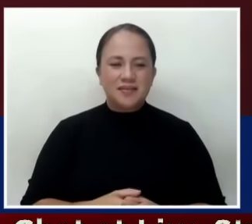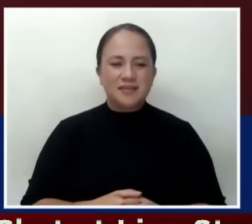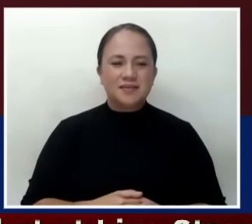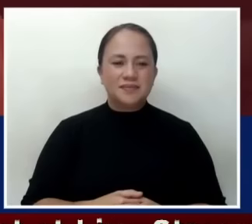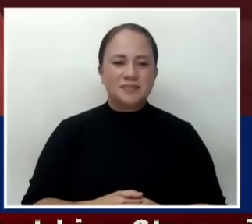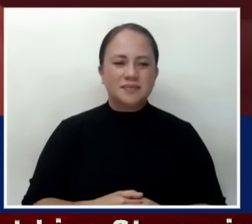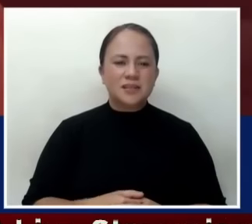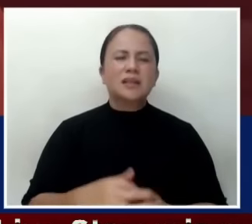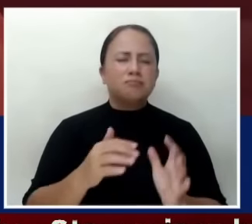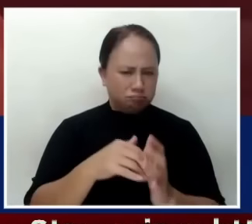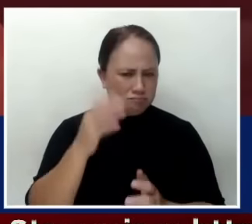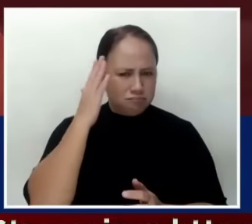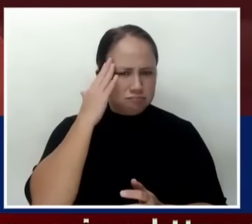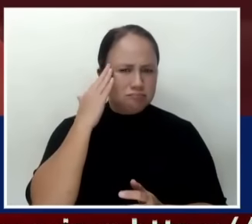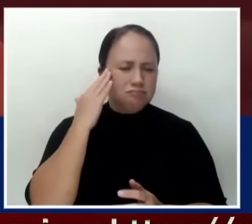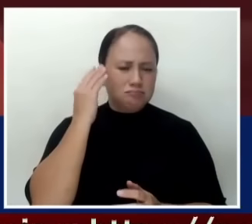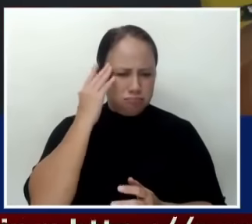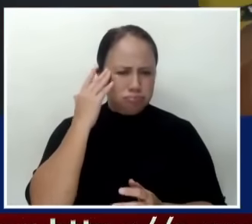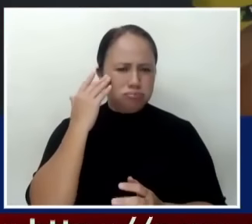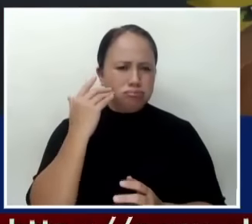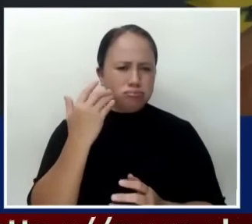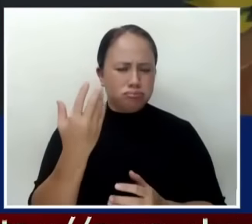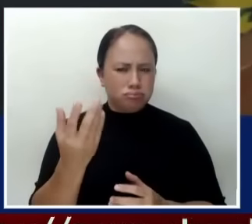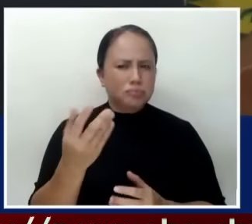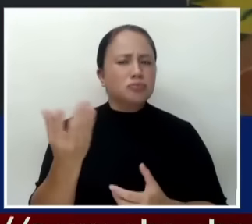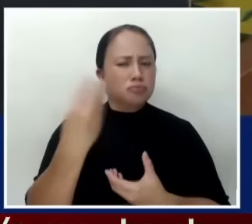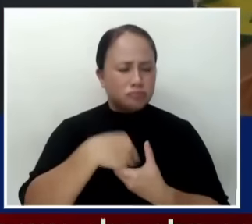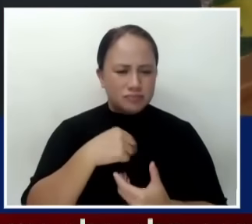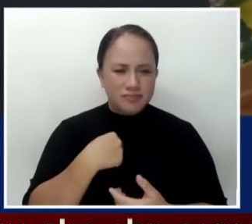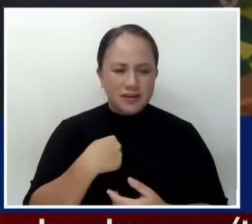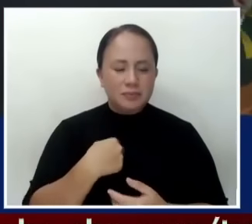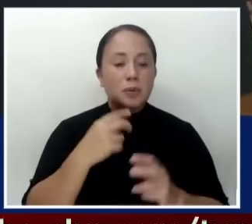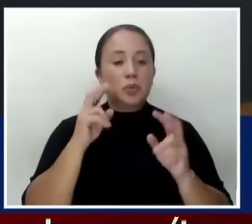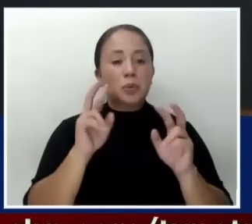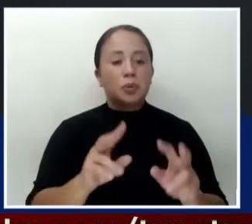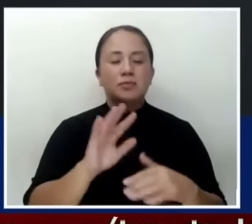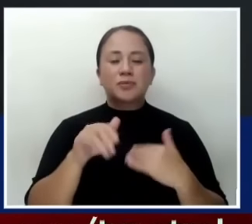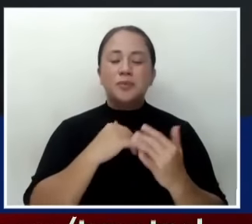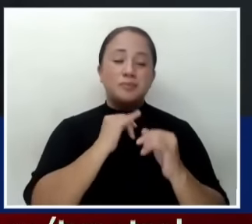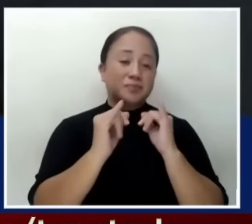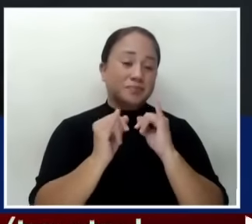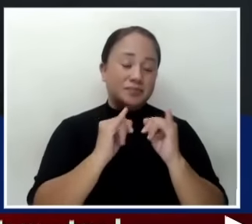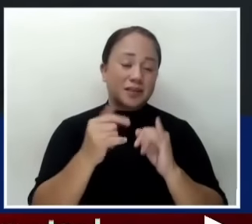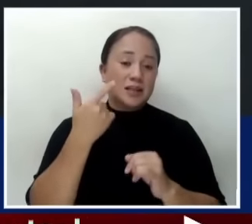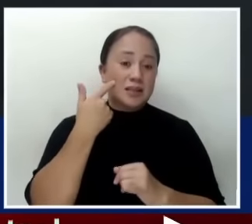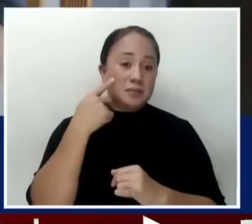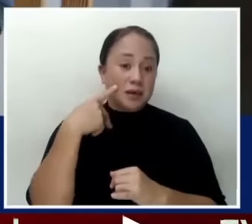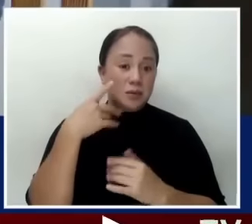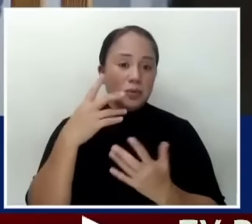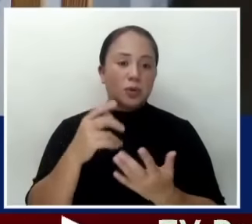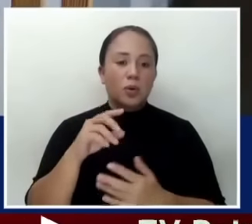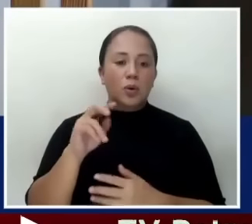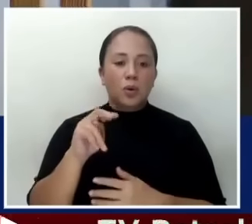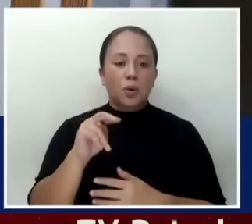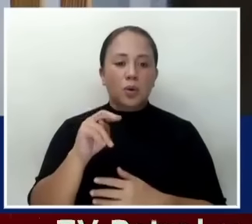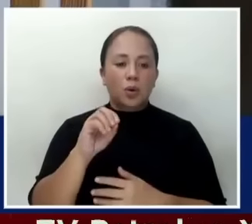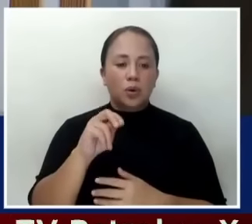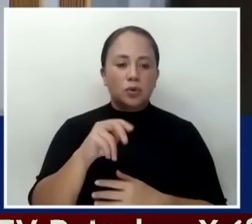Sige na. Sama naman ako dyan o. Mapapanood ang buong panayam kay Gina Pareño sa On Cue sa